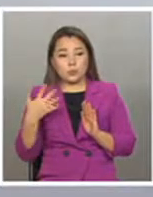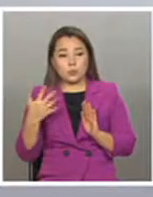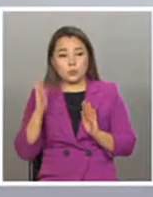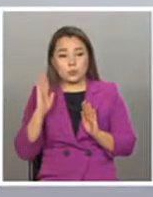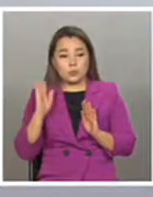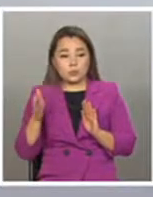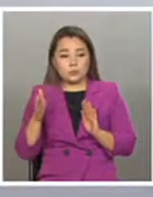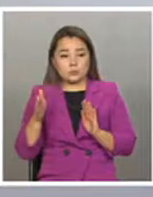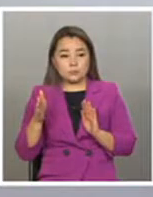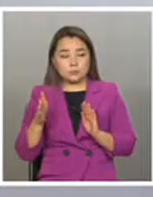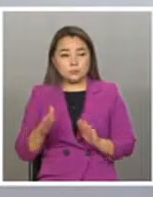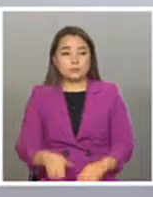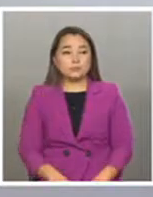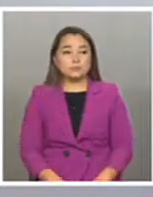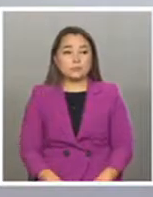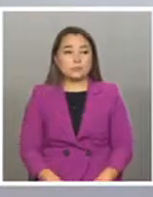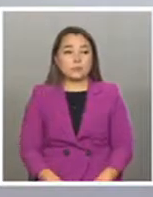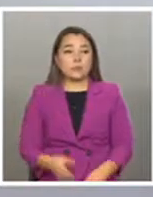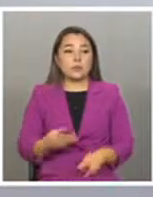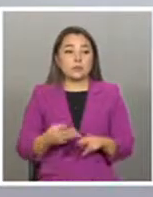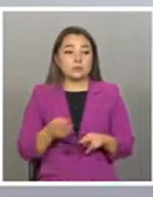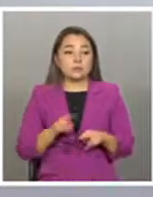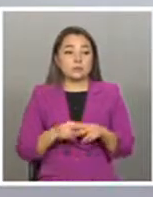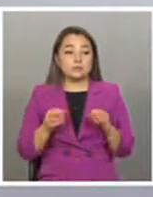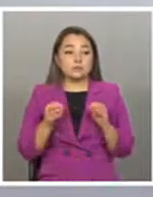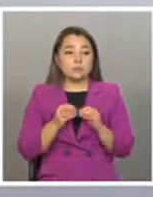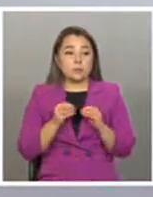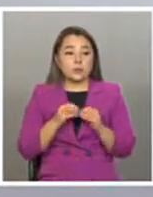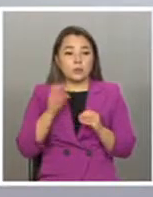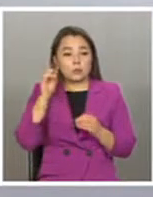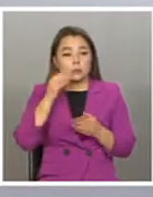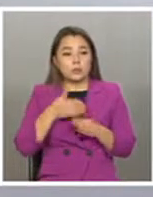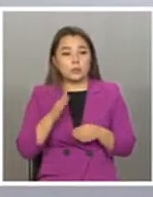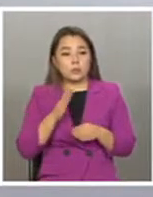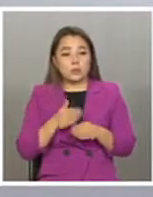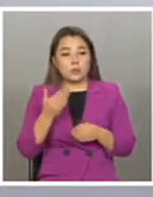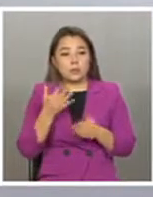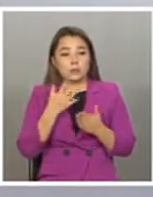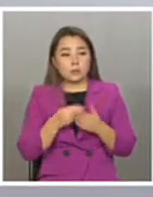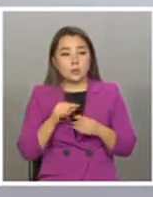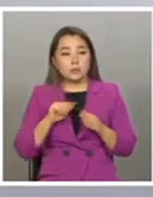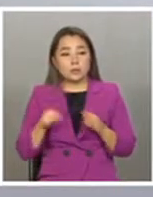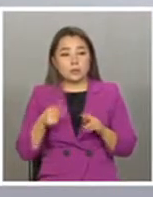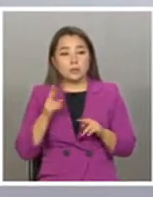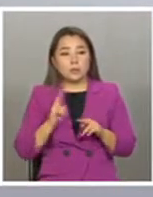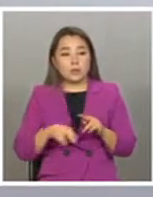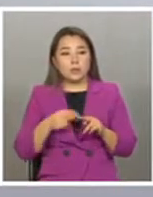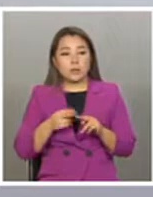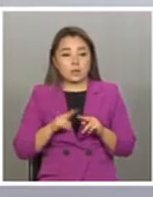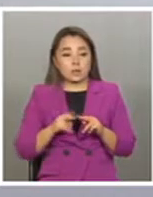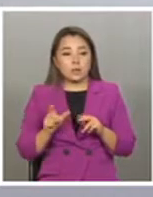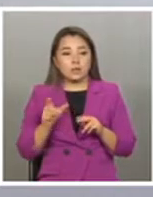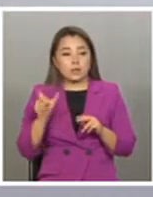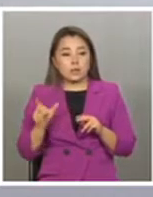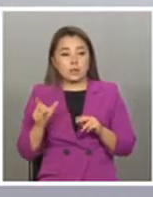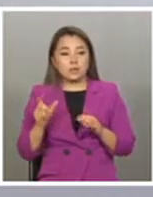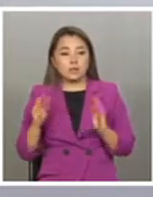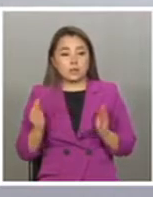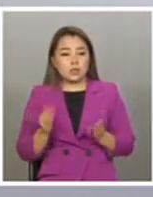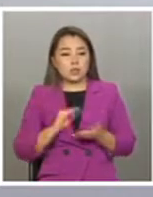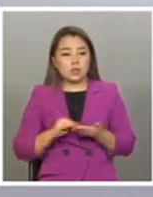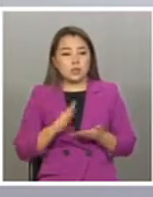шығады екен. Яғни бұл ондық бөлшекте үтірден кейінгі ондық таңбаларының саны шектеулі, яғни 3